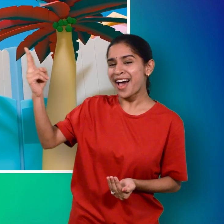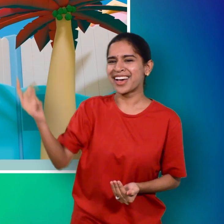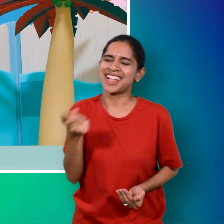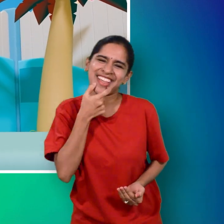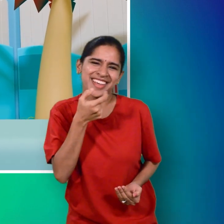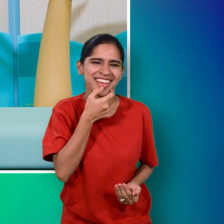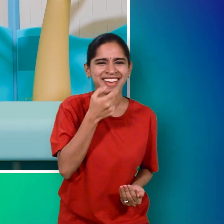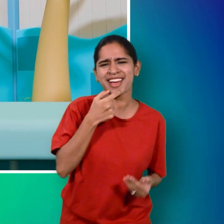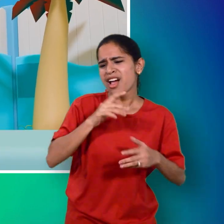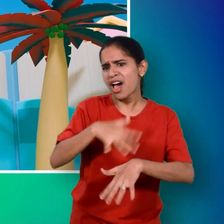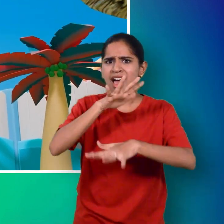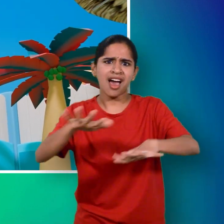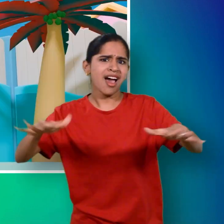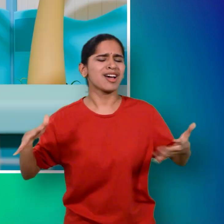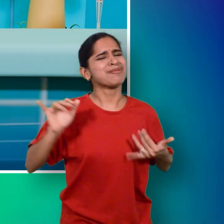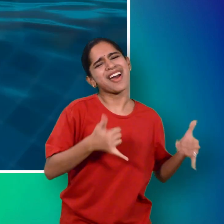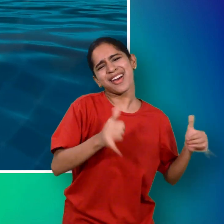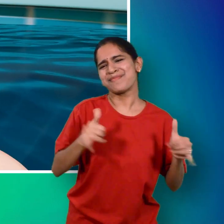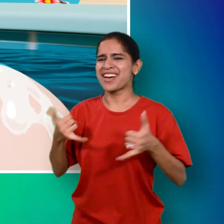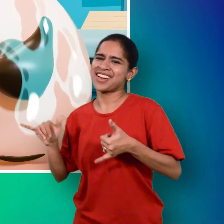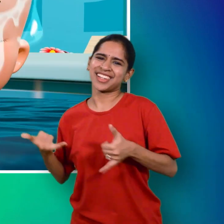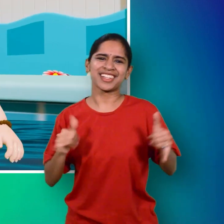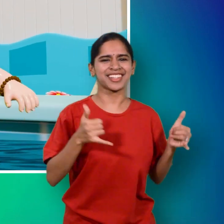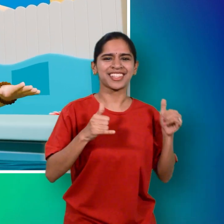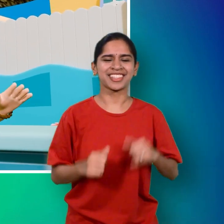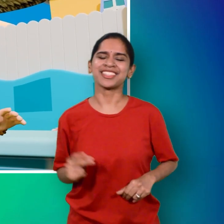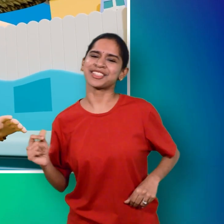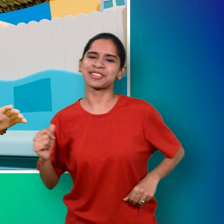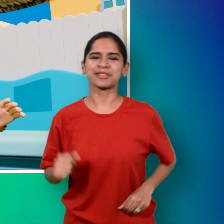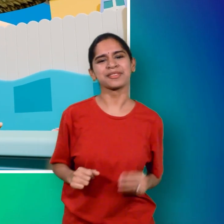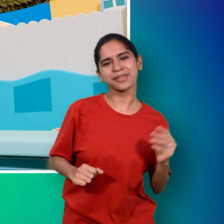करता, बेबी देखो हंसता है, पानी में मस्ती करता है।